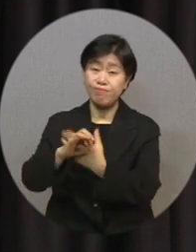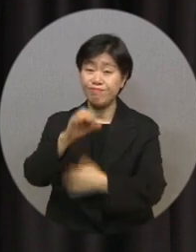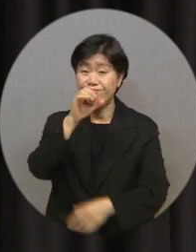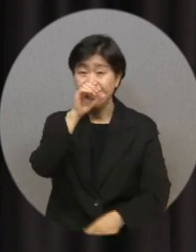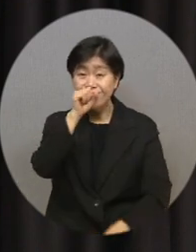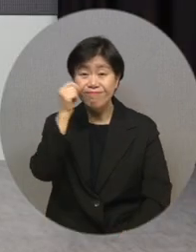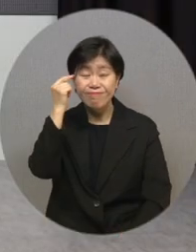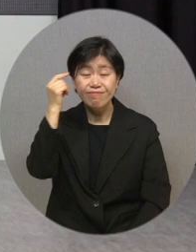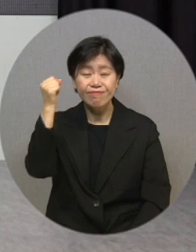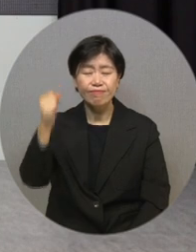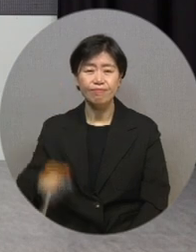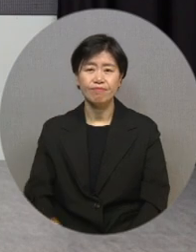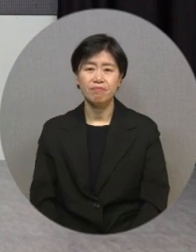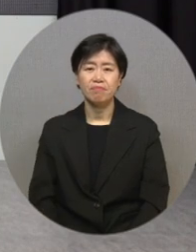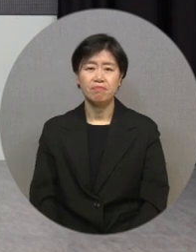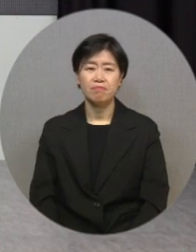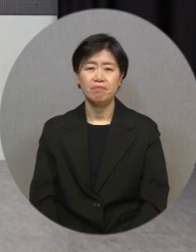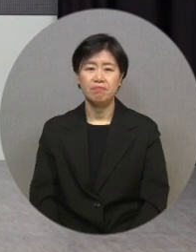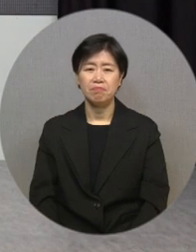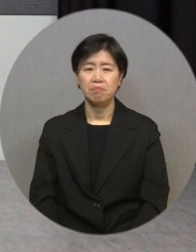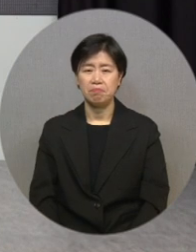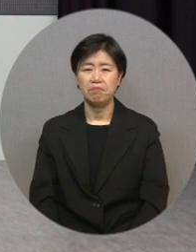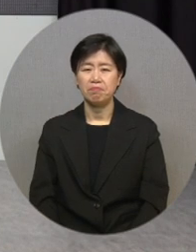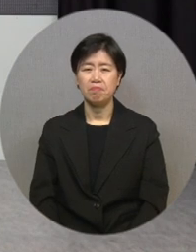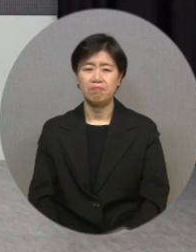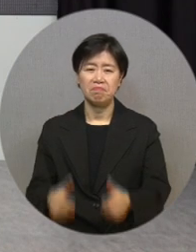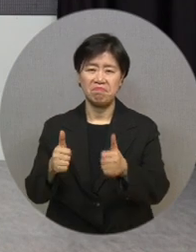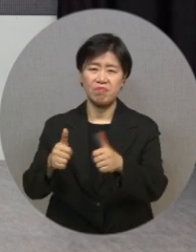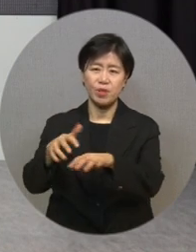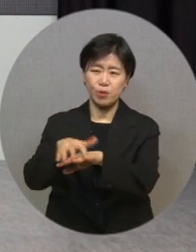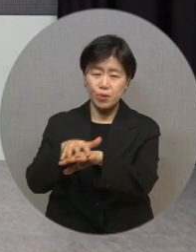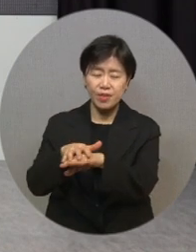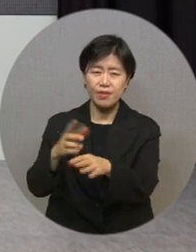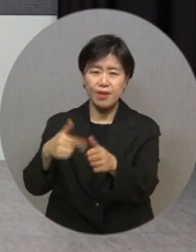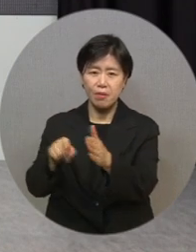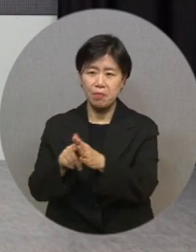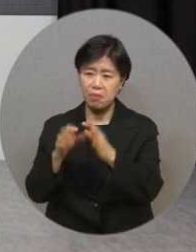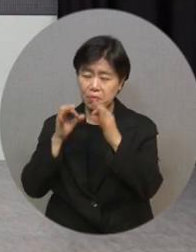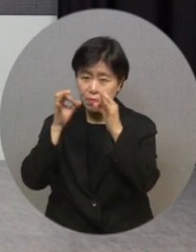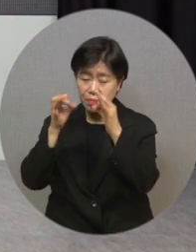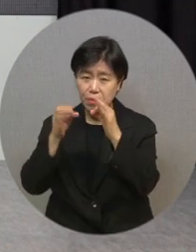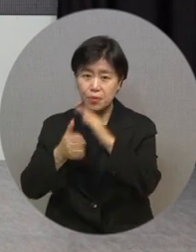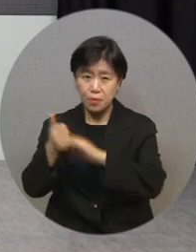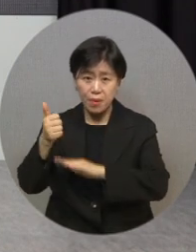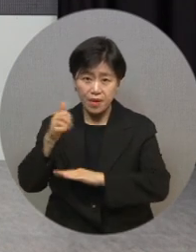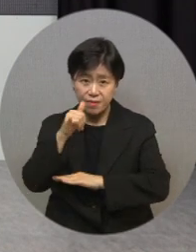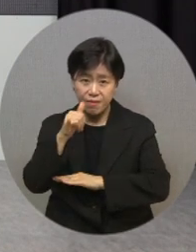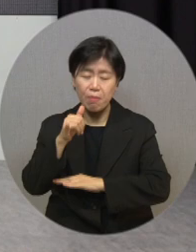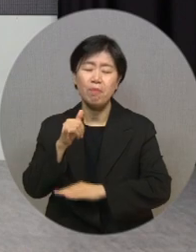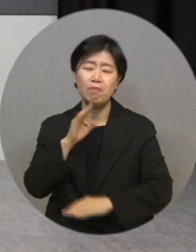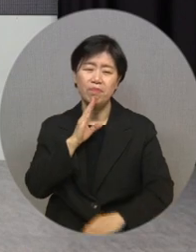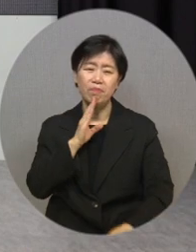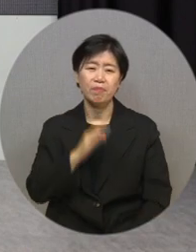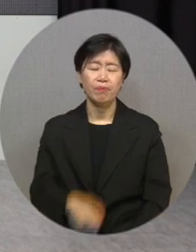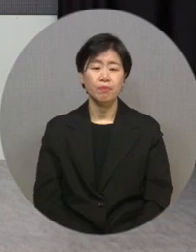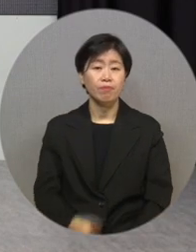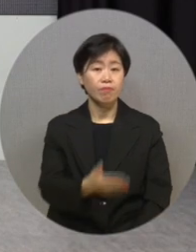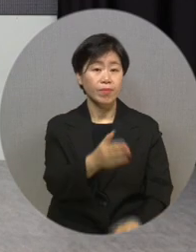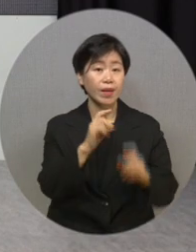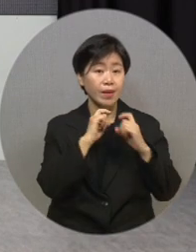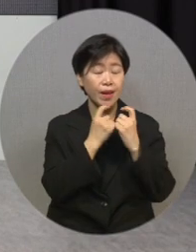거고요 시 을 위해서 움직이는 우리 차 이사께서 개인적인